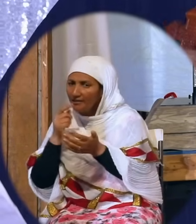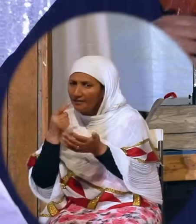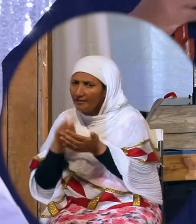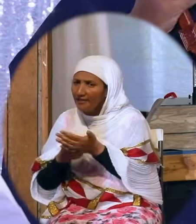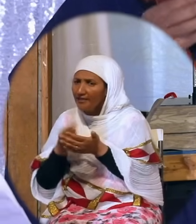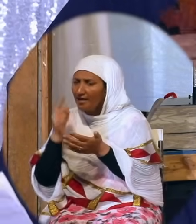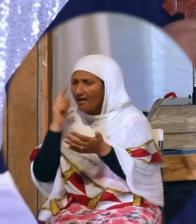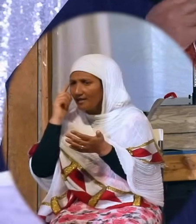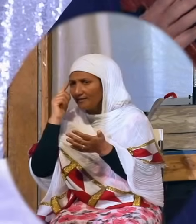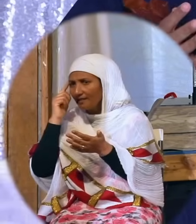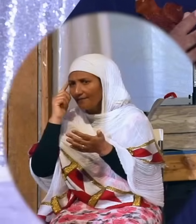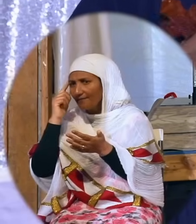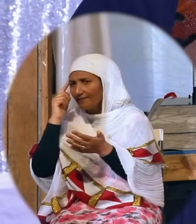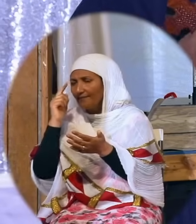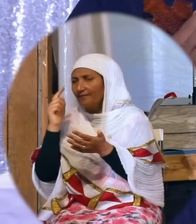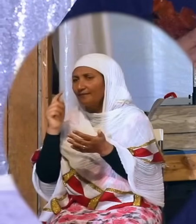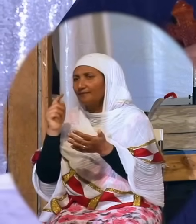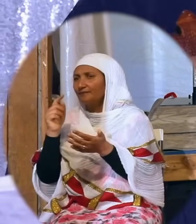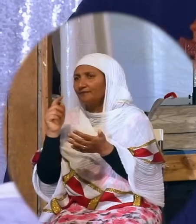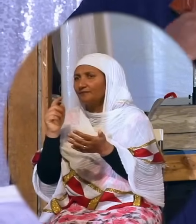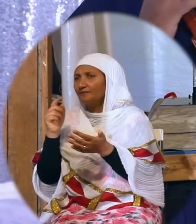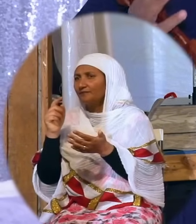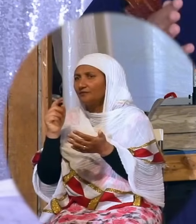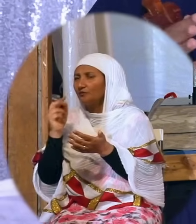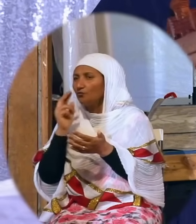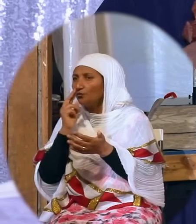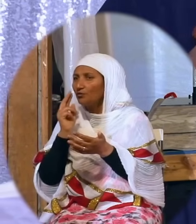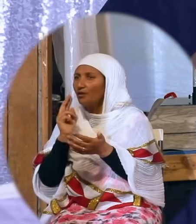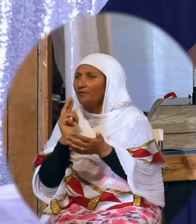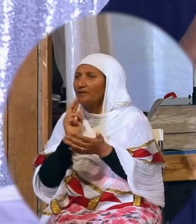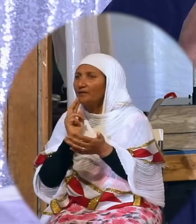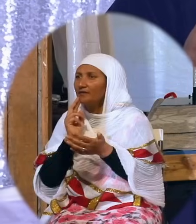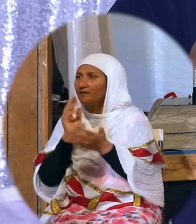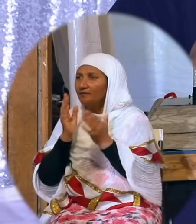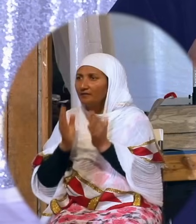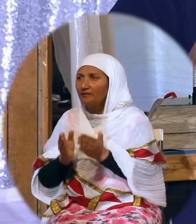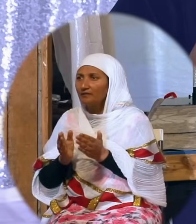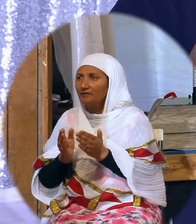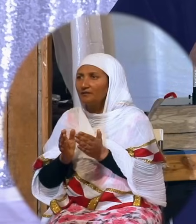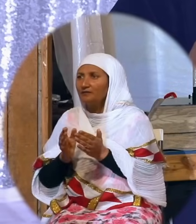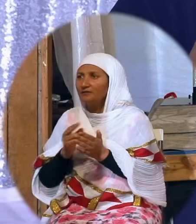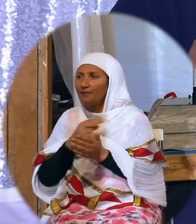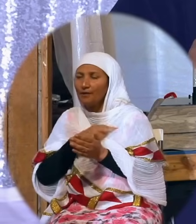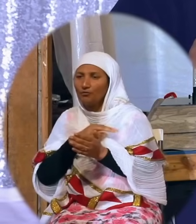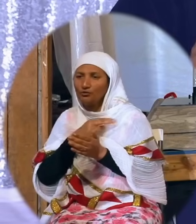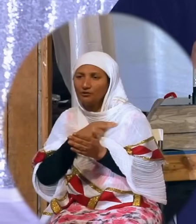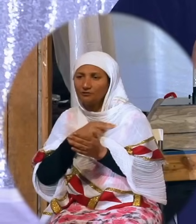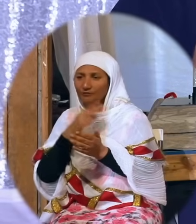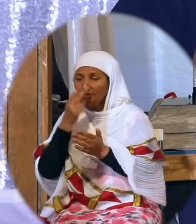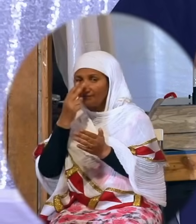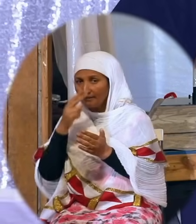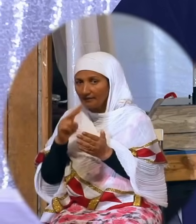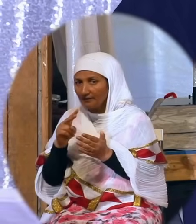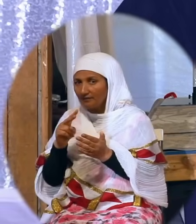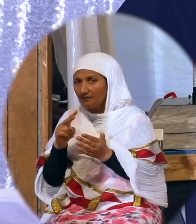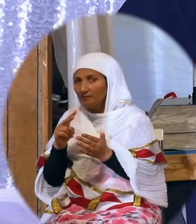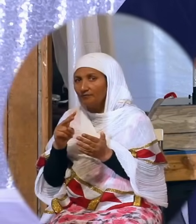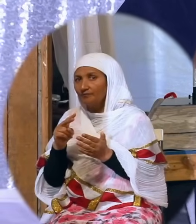ይህን ሐሳብ የተዛባ ጾታዊ ናፈንጋ ጾታዊ ጸባዮችን በተመለከተ